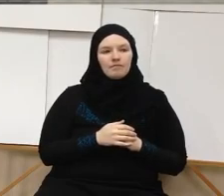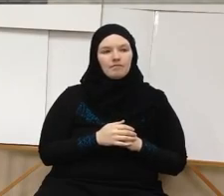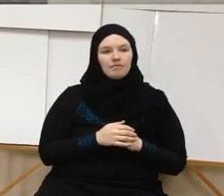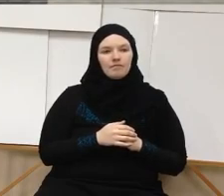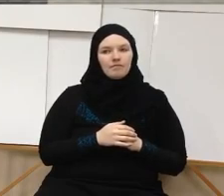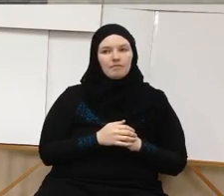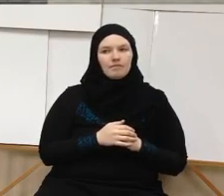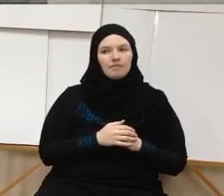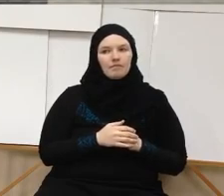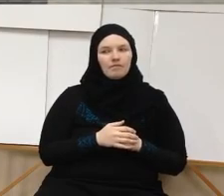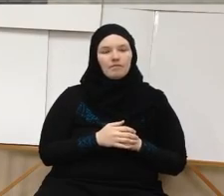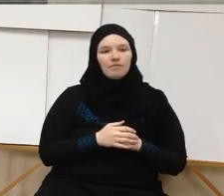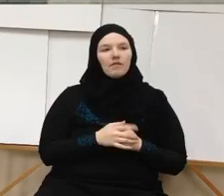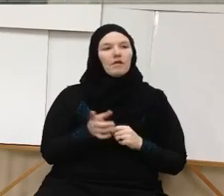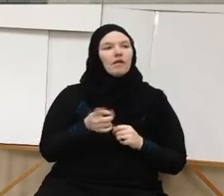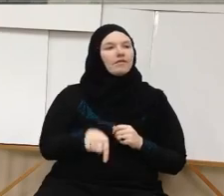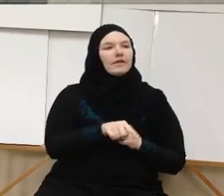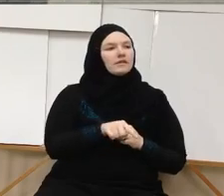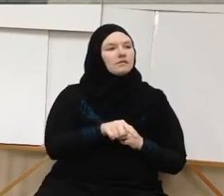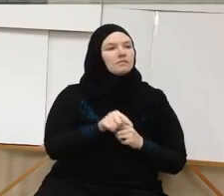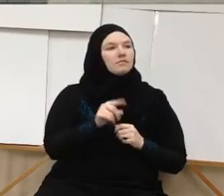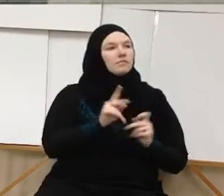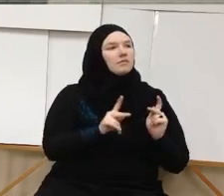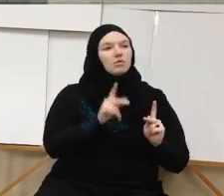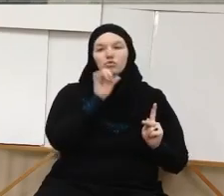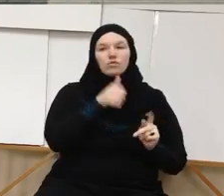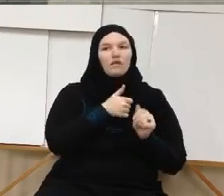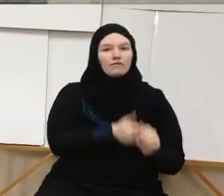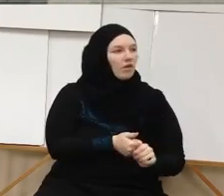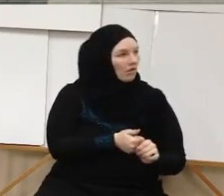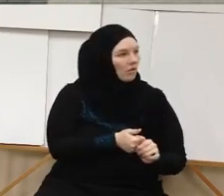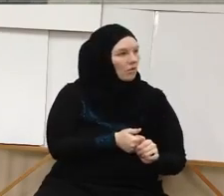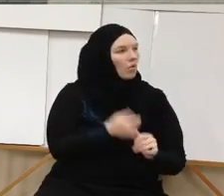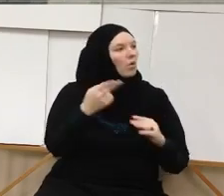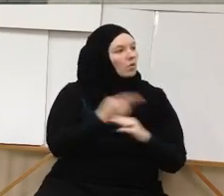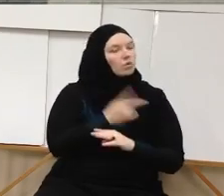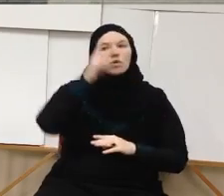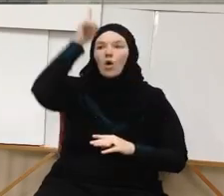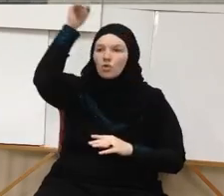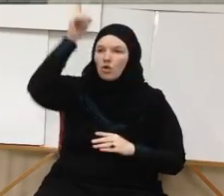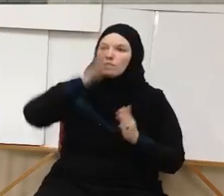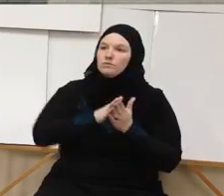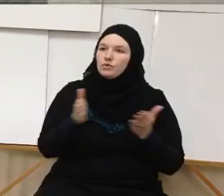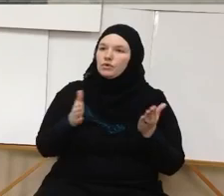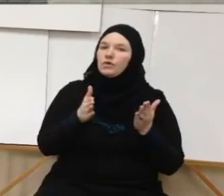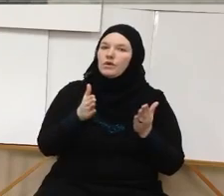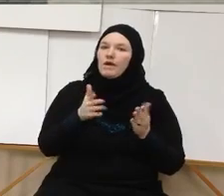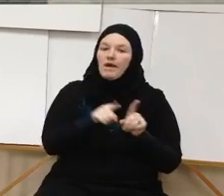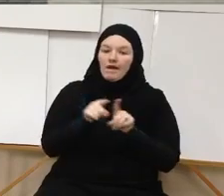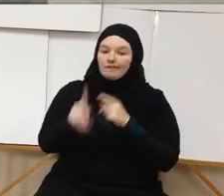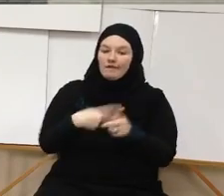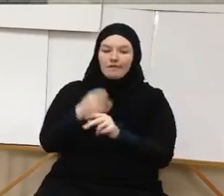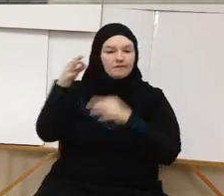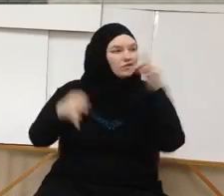هُمُ الظَّالِمُونَ. Those are the wrongdoers, those who do not use Allah's references as a source of